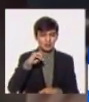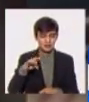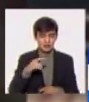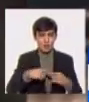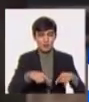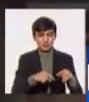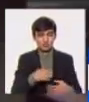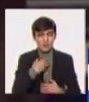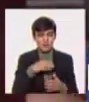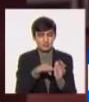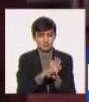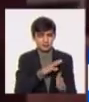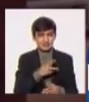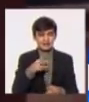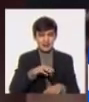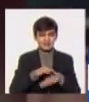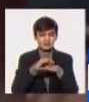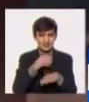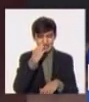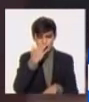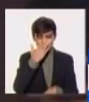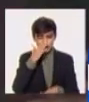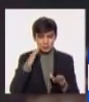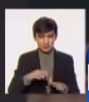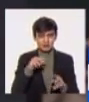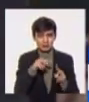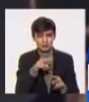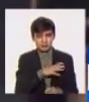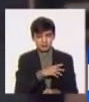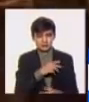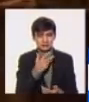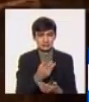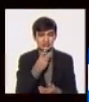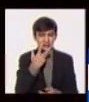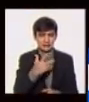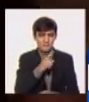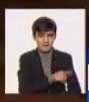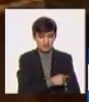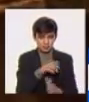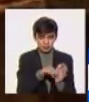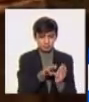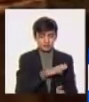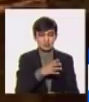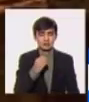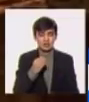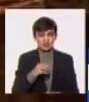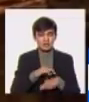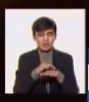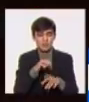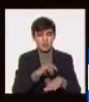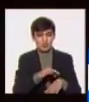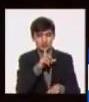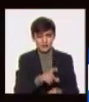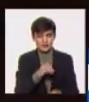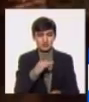авиакомпании, застрахованный для доставки в Японию пациента под присмотром 3 медиков. Также на борту был сопровождающий больного